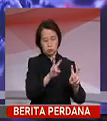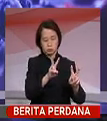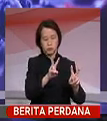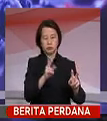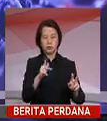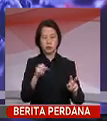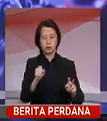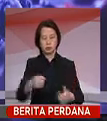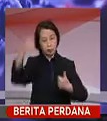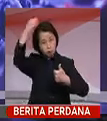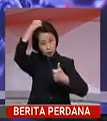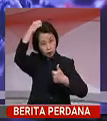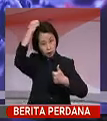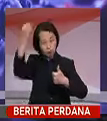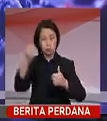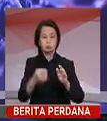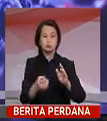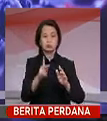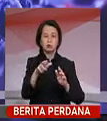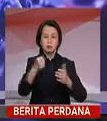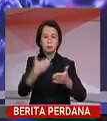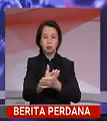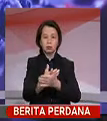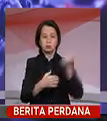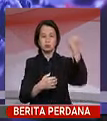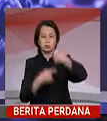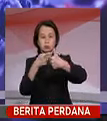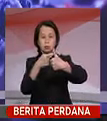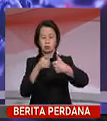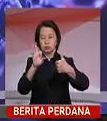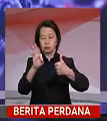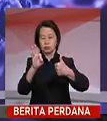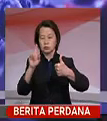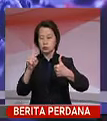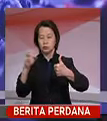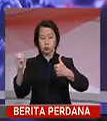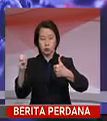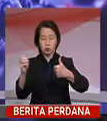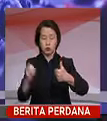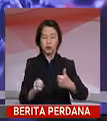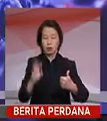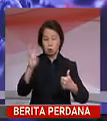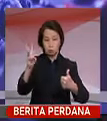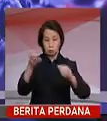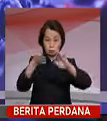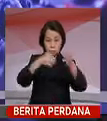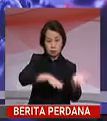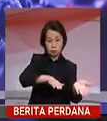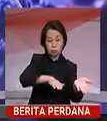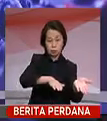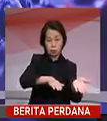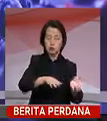2,192 kes. Selangor kembali mencatat kes baharu tertinggi, 910 kes. 6 kes kematian baharu